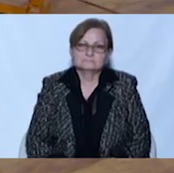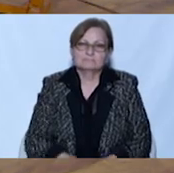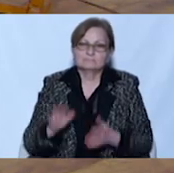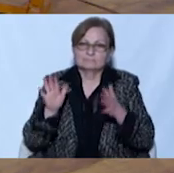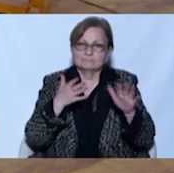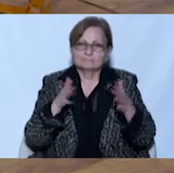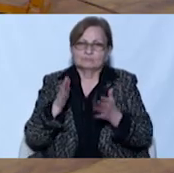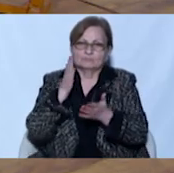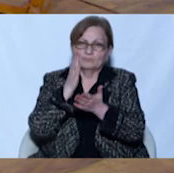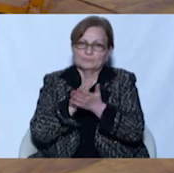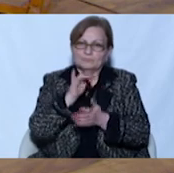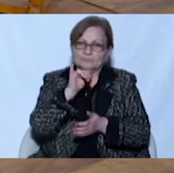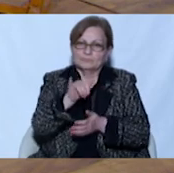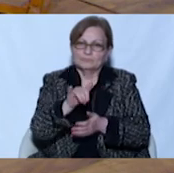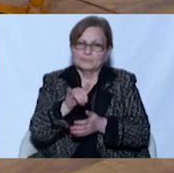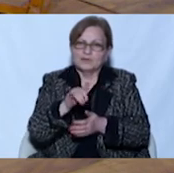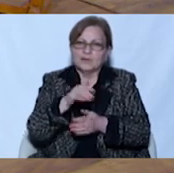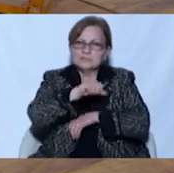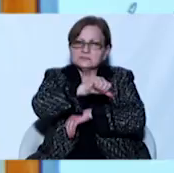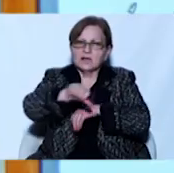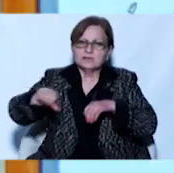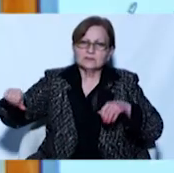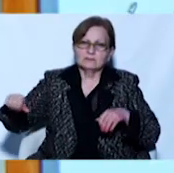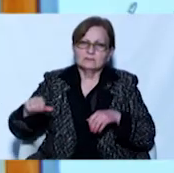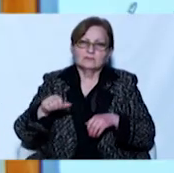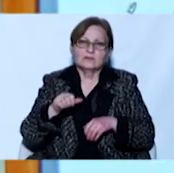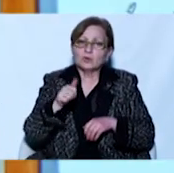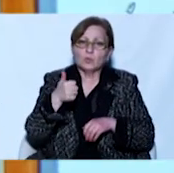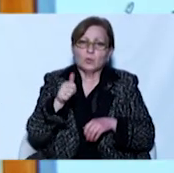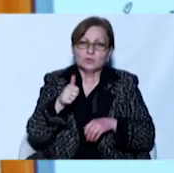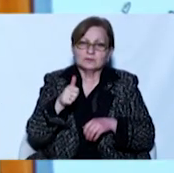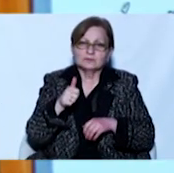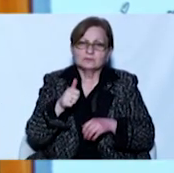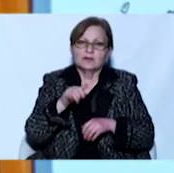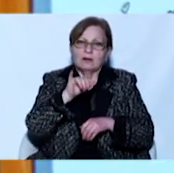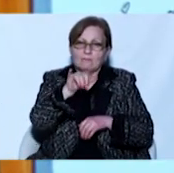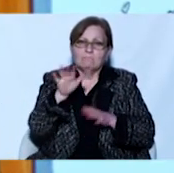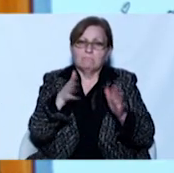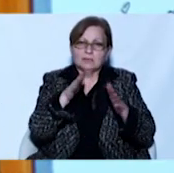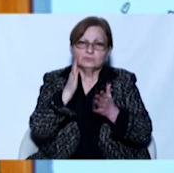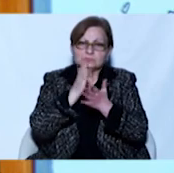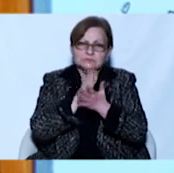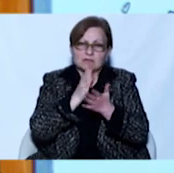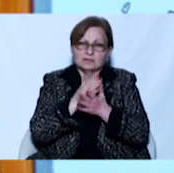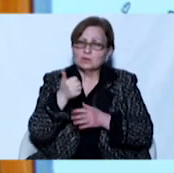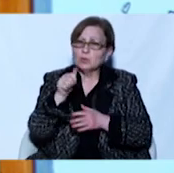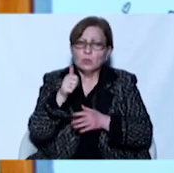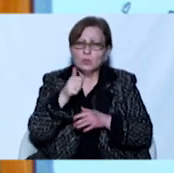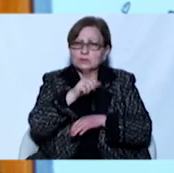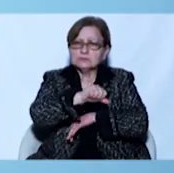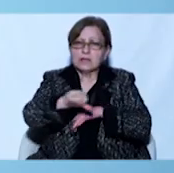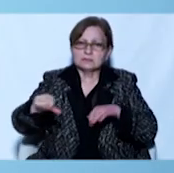ბათუმს აქვს როგორი სანაპირო? ჩვენ ეს ტექსტში უკვე გვქონდა. ბათუმს აქვს როგორი